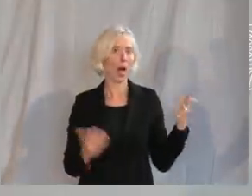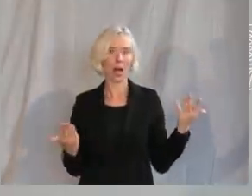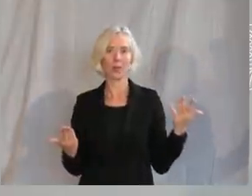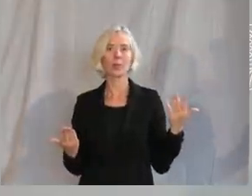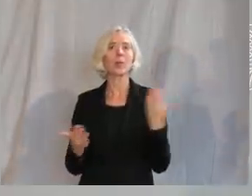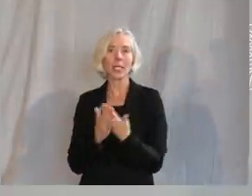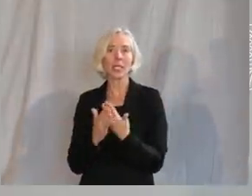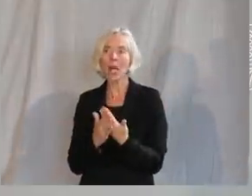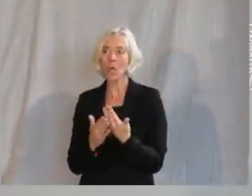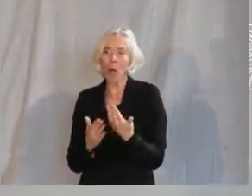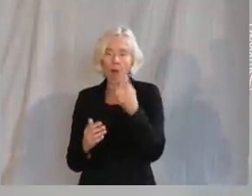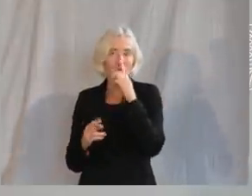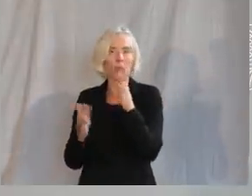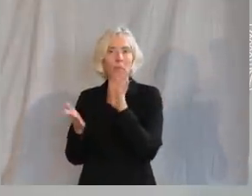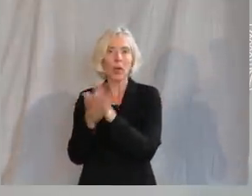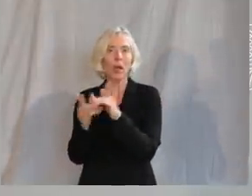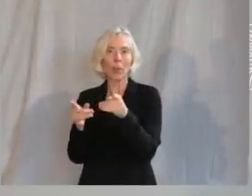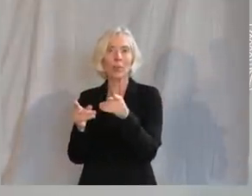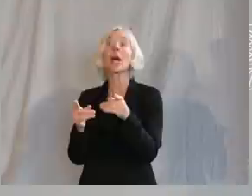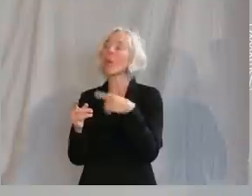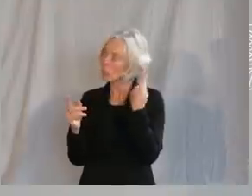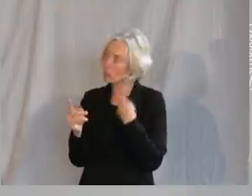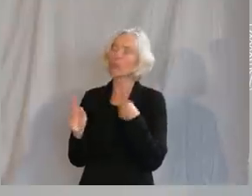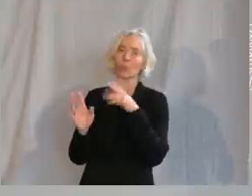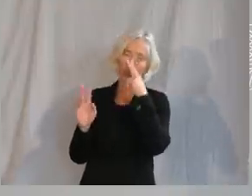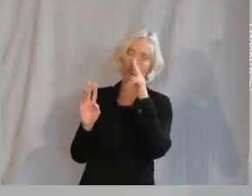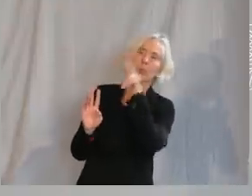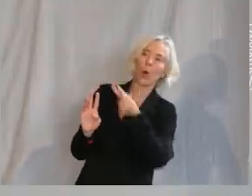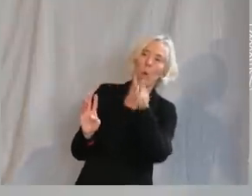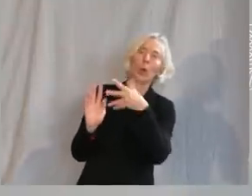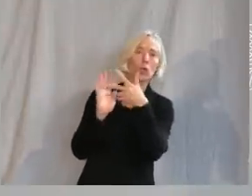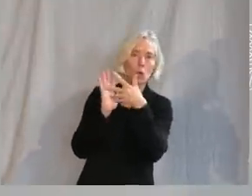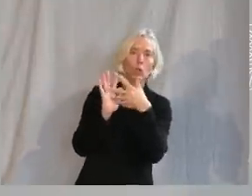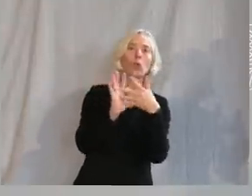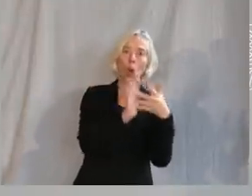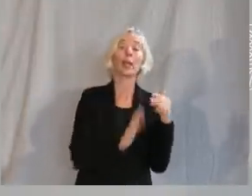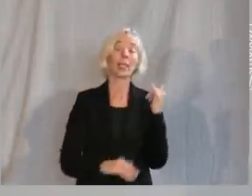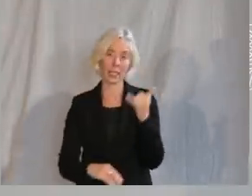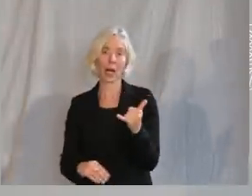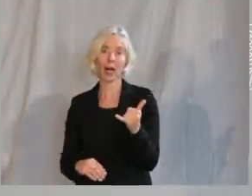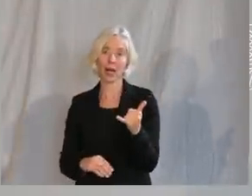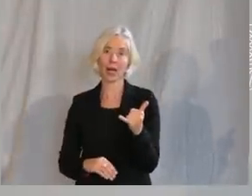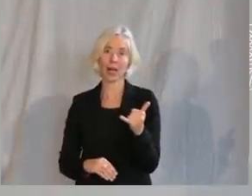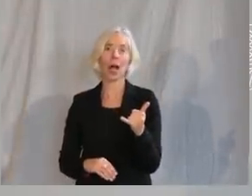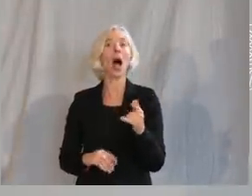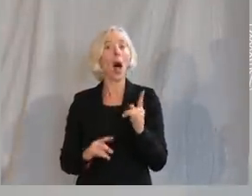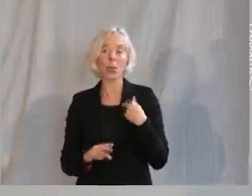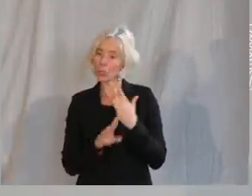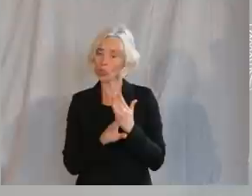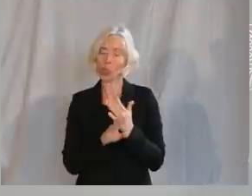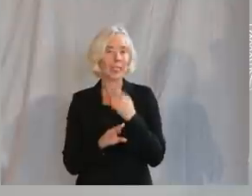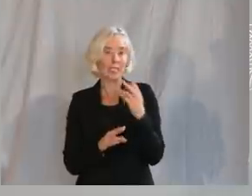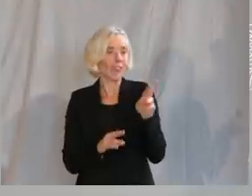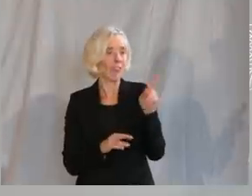und insofern wird es natürlich schon auch ein besonderes Augenmerk sein, dass man das auch nochmal kontrolliert. Aber wie gesagt, jeder,